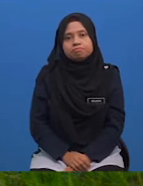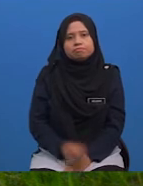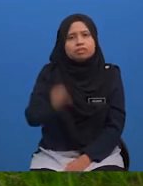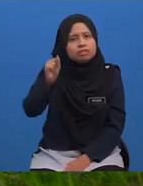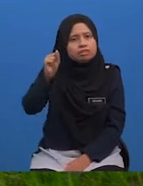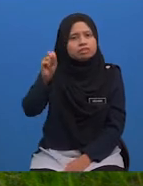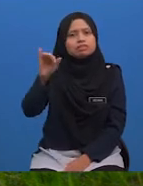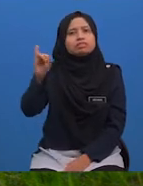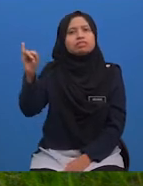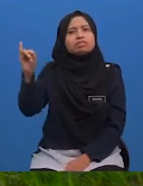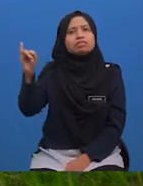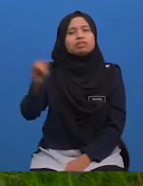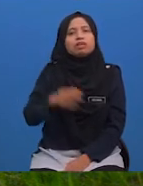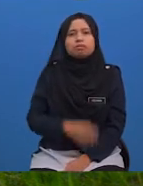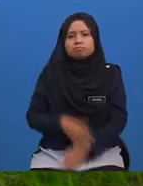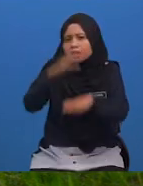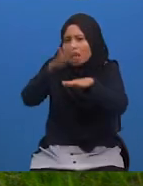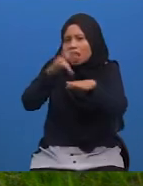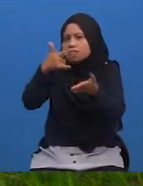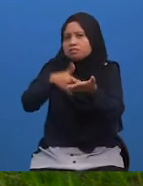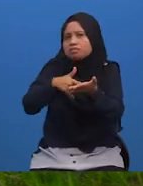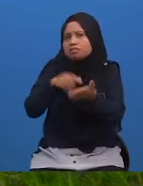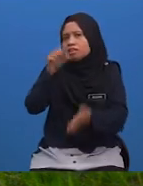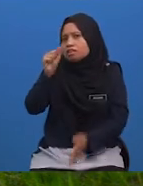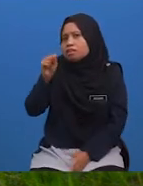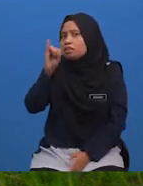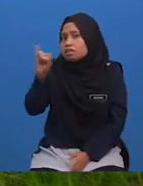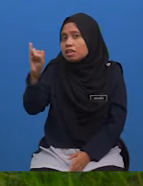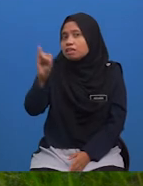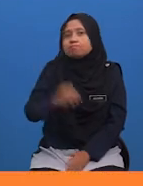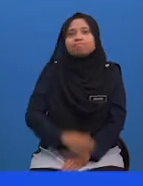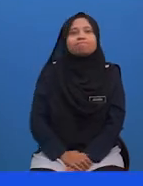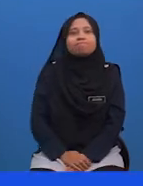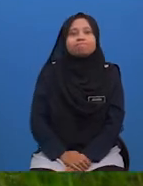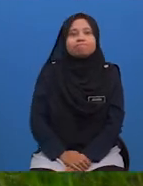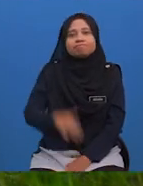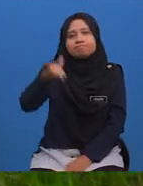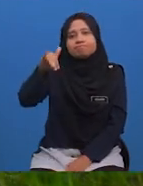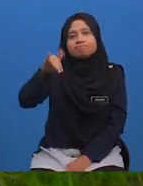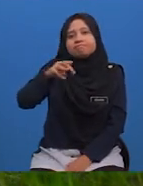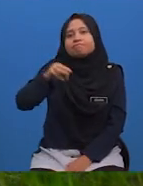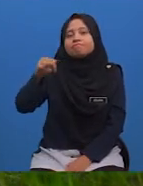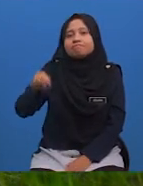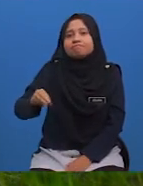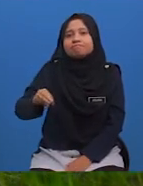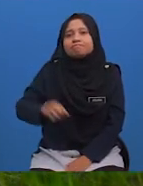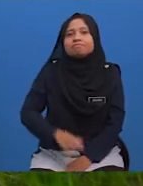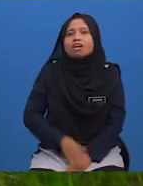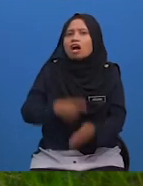Sang Ranggi! Semula murid-murid. Sang Ranggi! Ya,